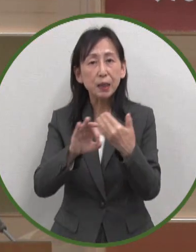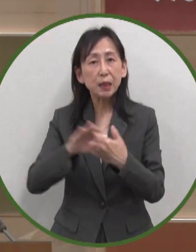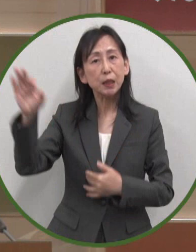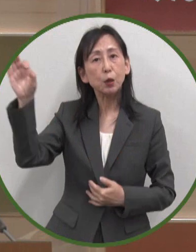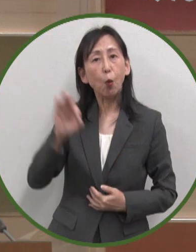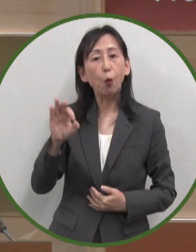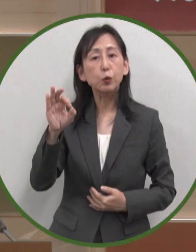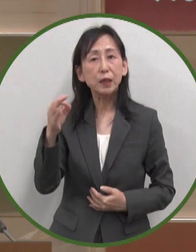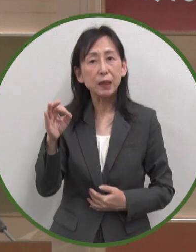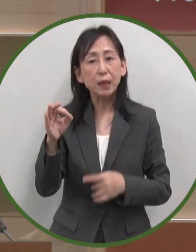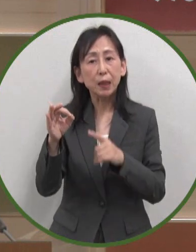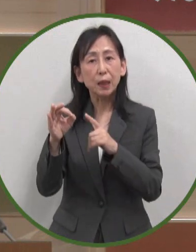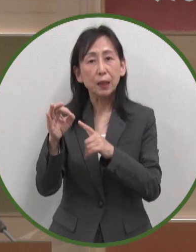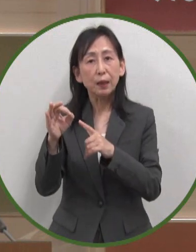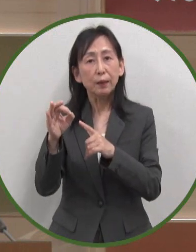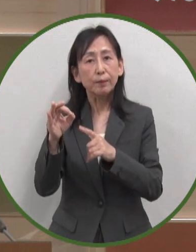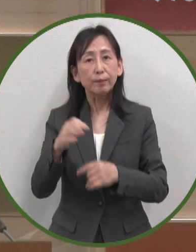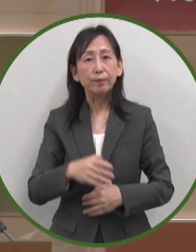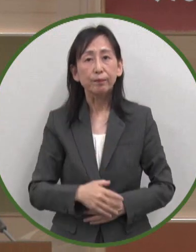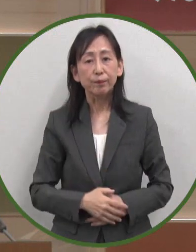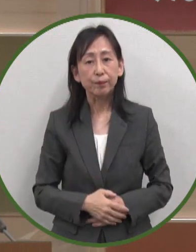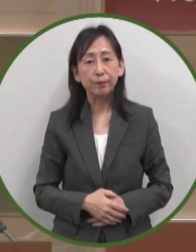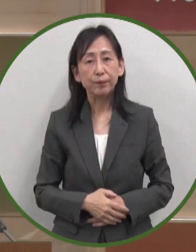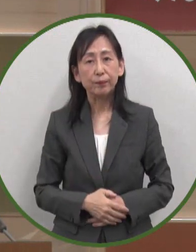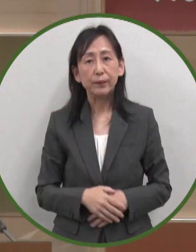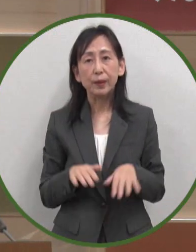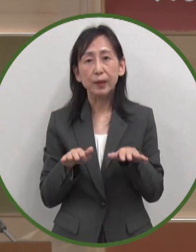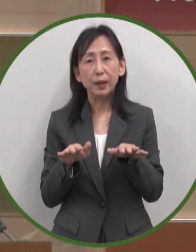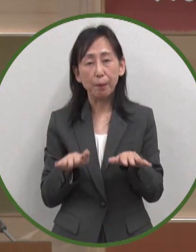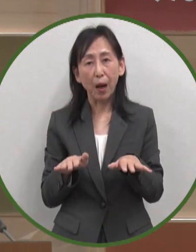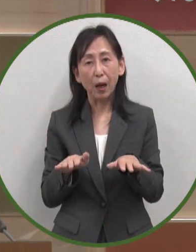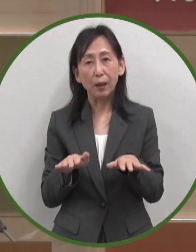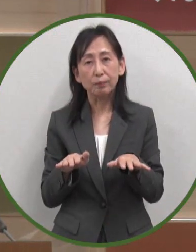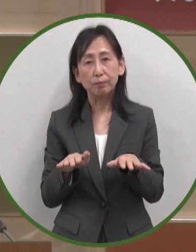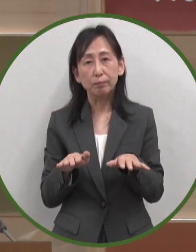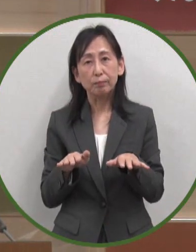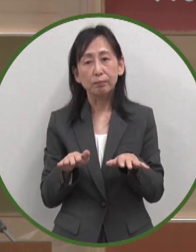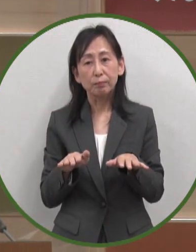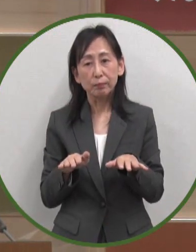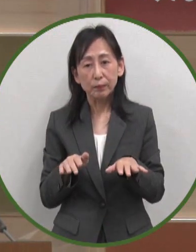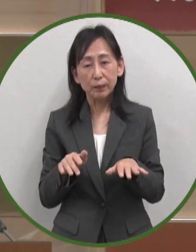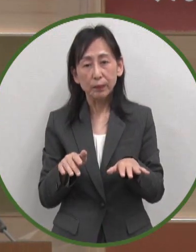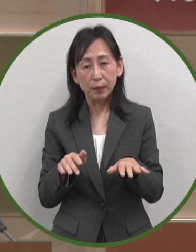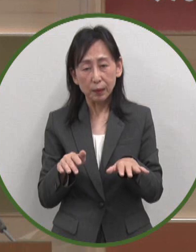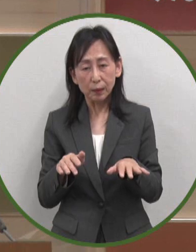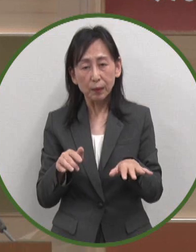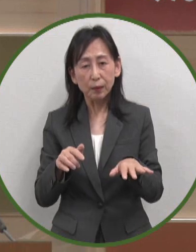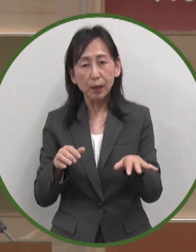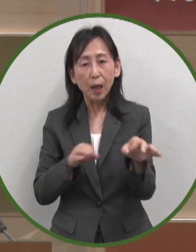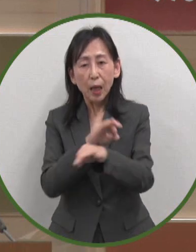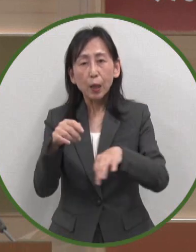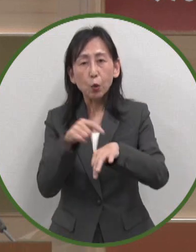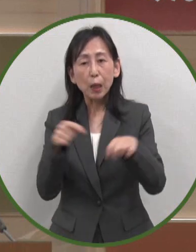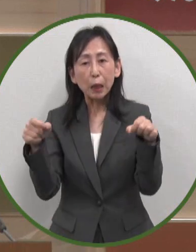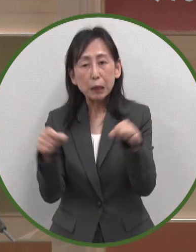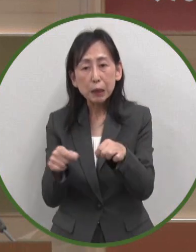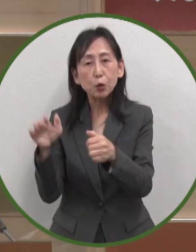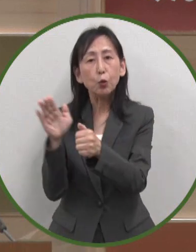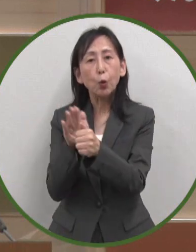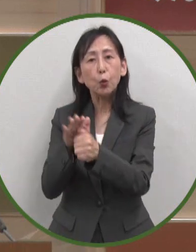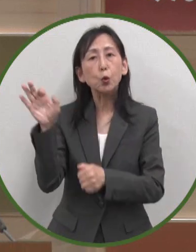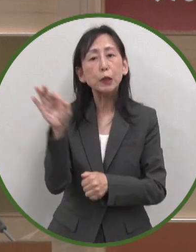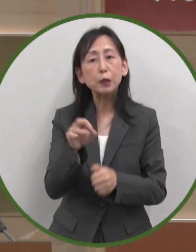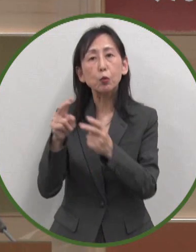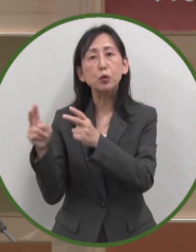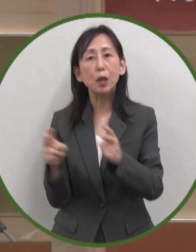の, というか、まあ今時短の協力金というのがあります